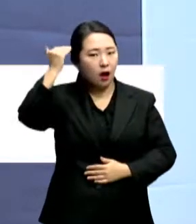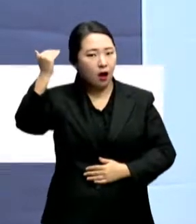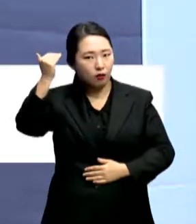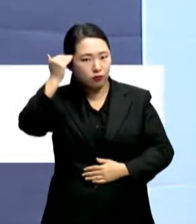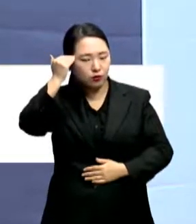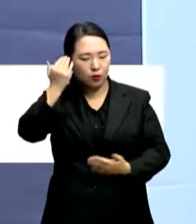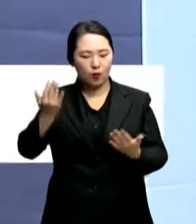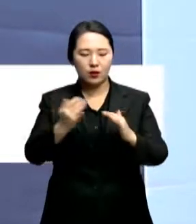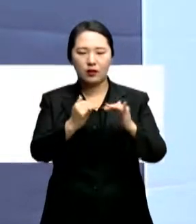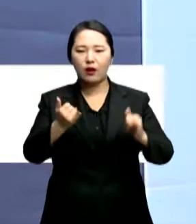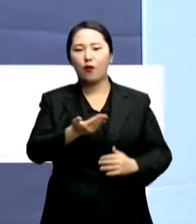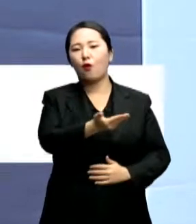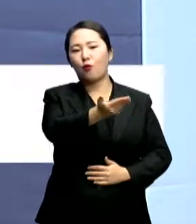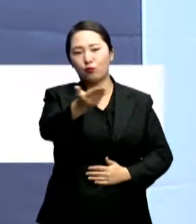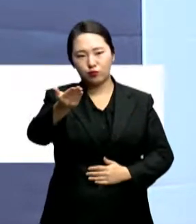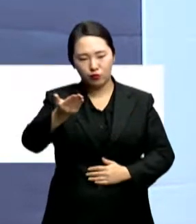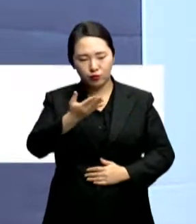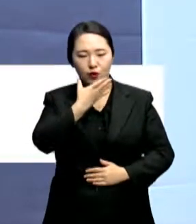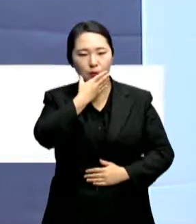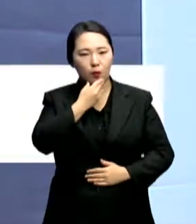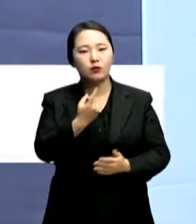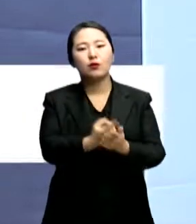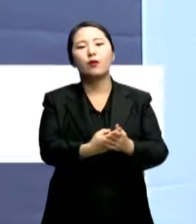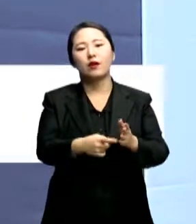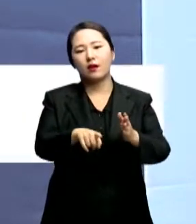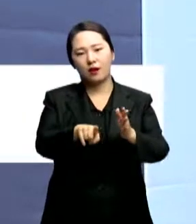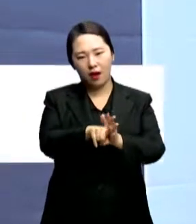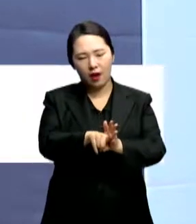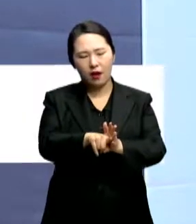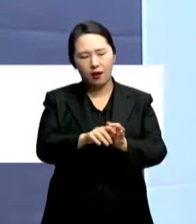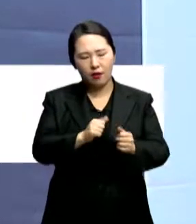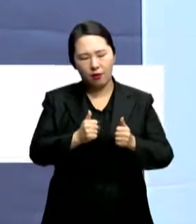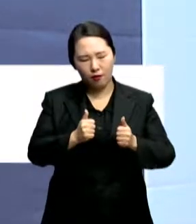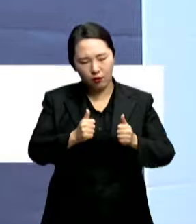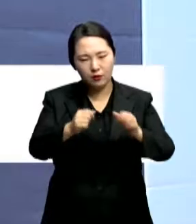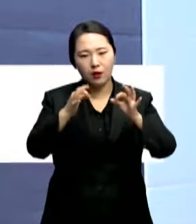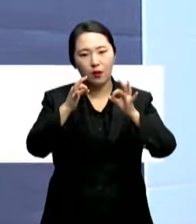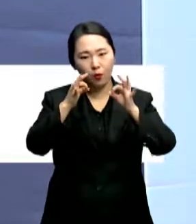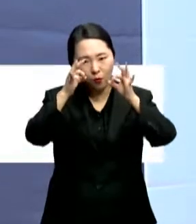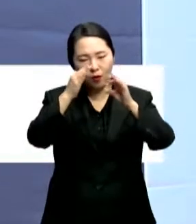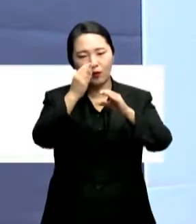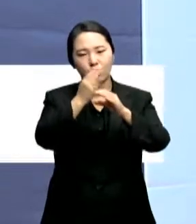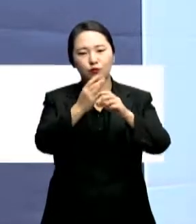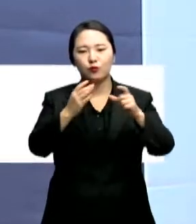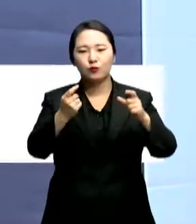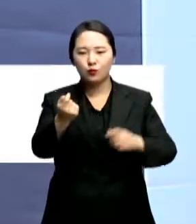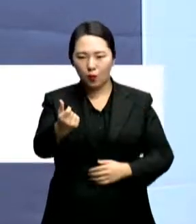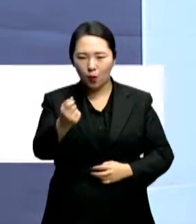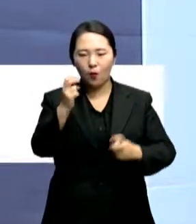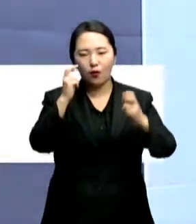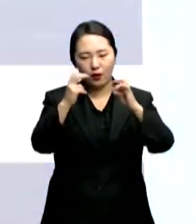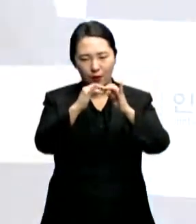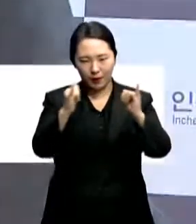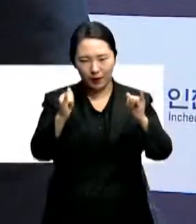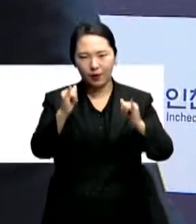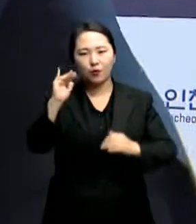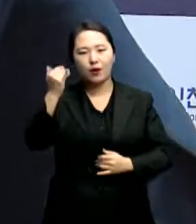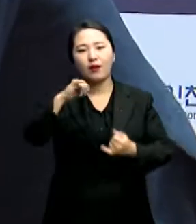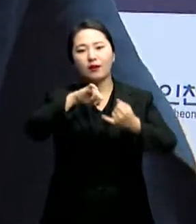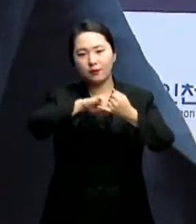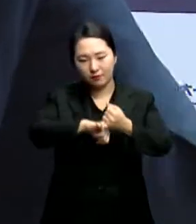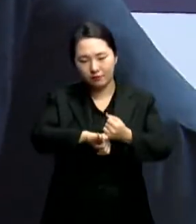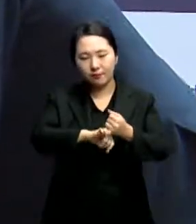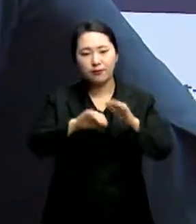우리 근로자 여러분들의 복지를 위해서 열심히 노력하는 중소기업인이 되겠습니다.